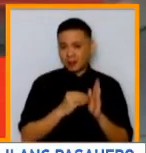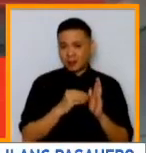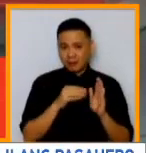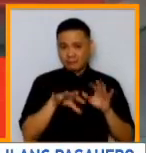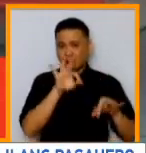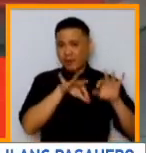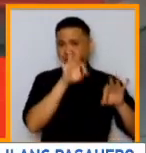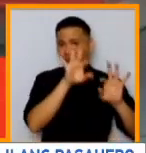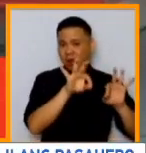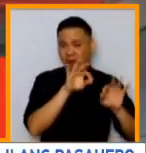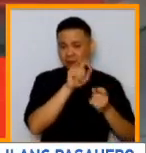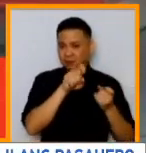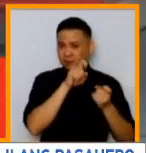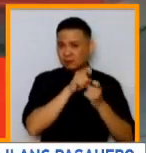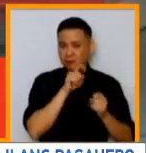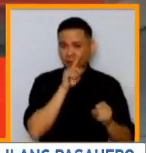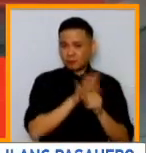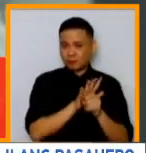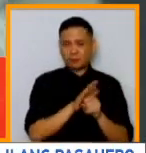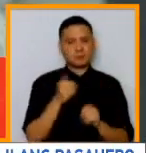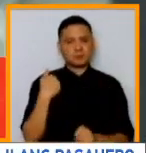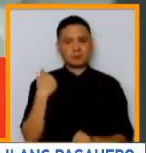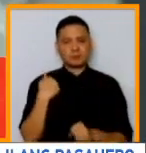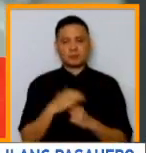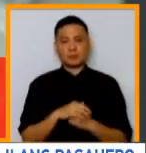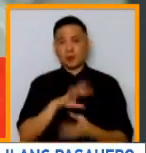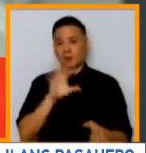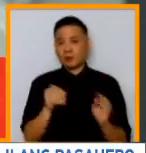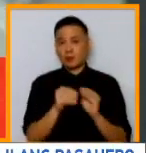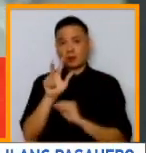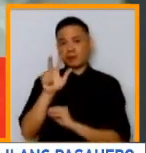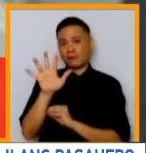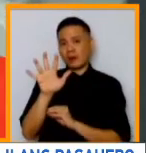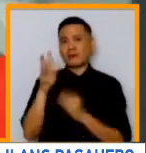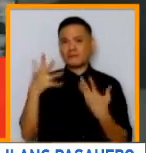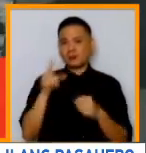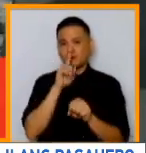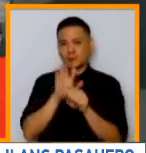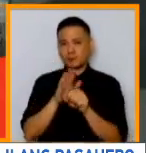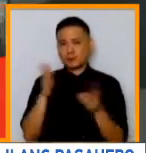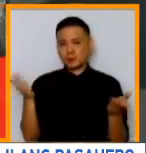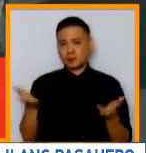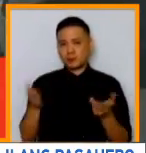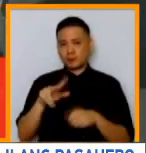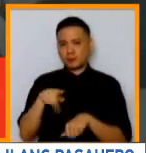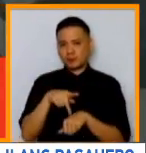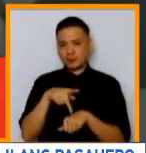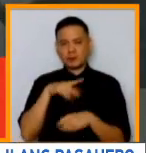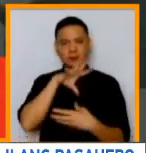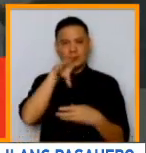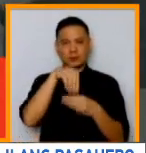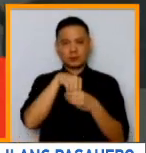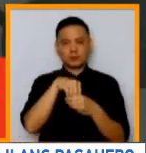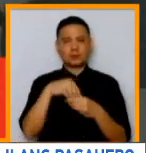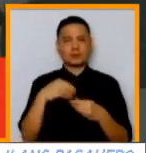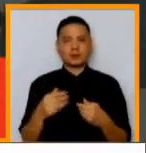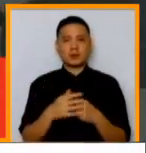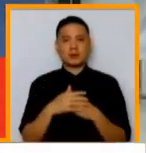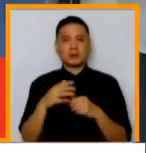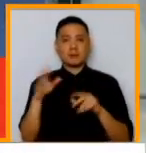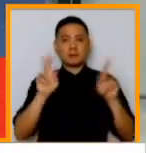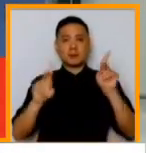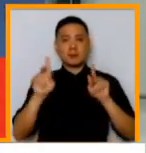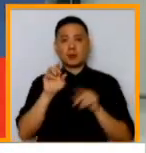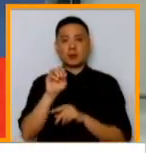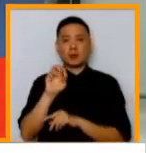bansa. Sa kabuuan, 35 na ang kumpirmadong kaso ng Delta variant sa bansa. Kasama rito ang mga kaso ng returning overseas